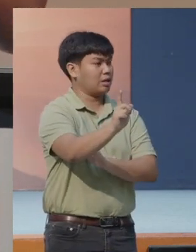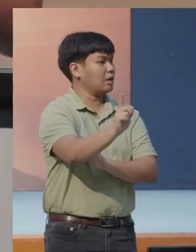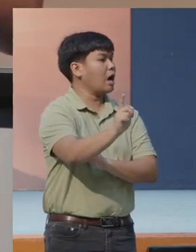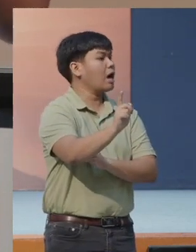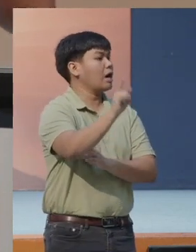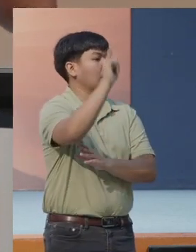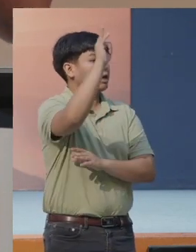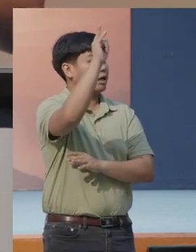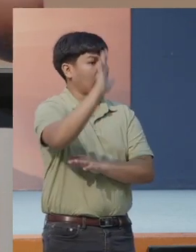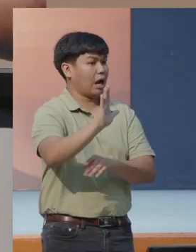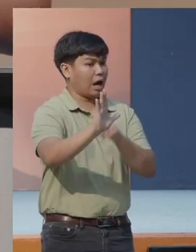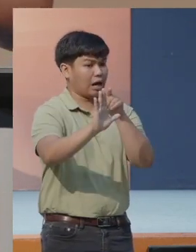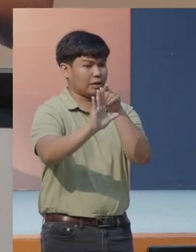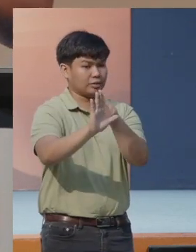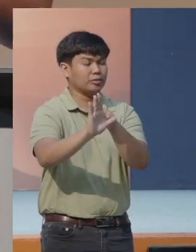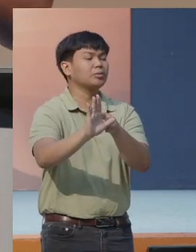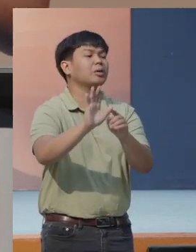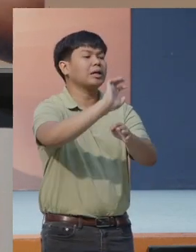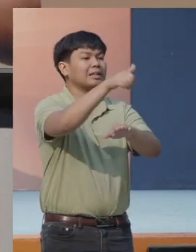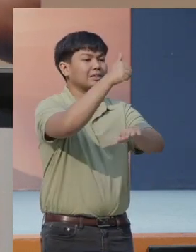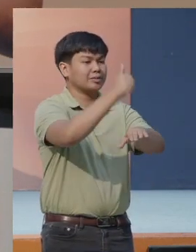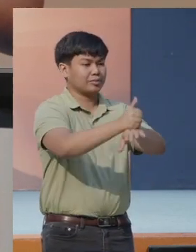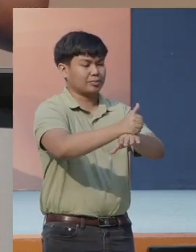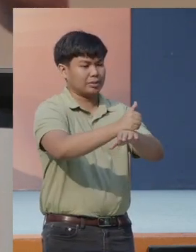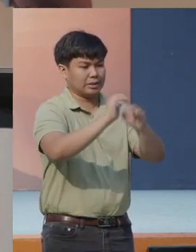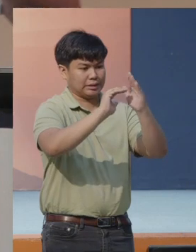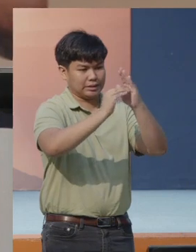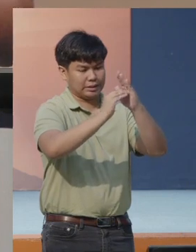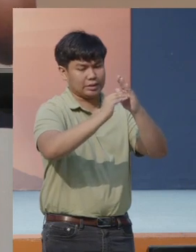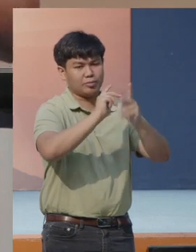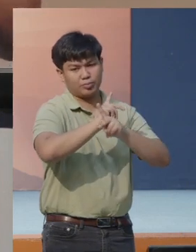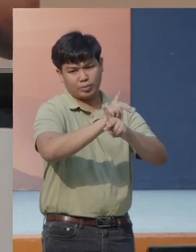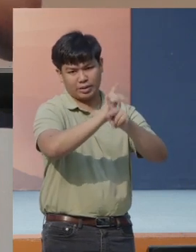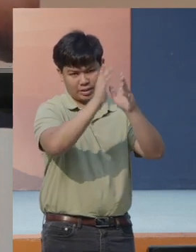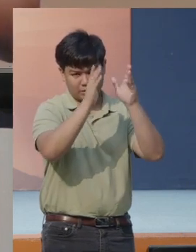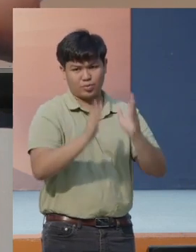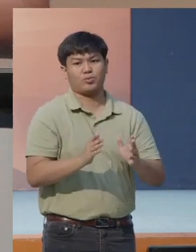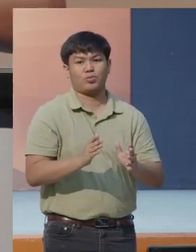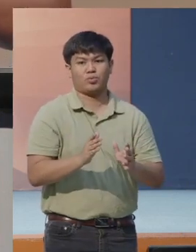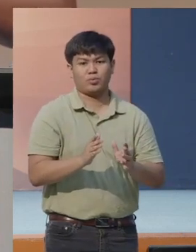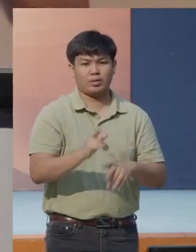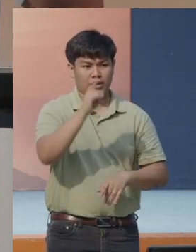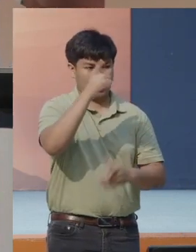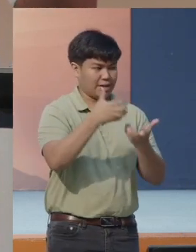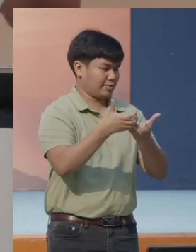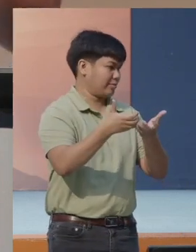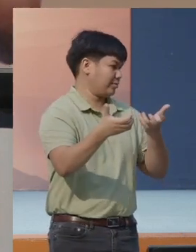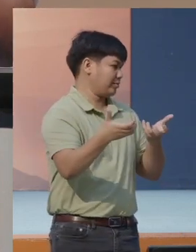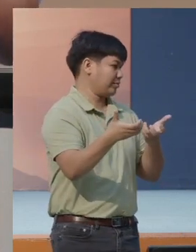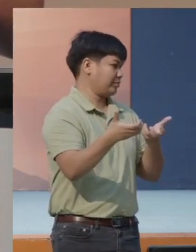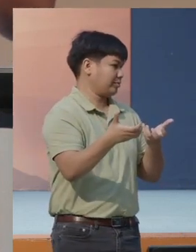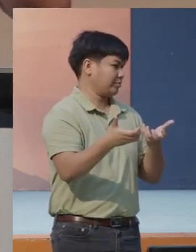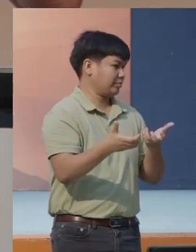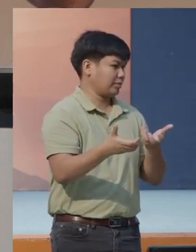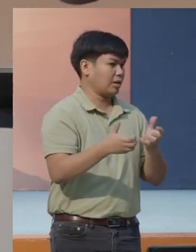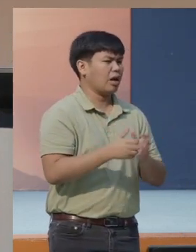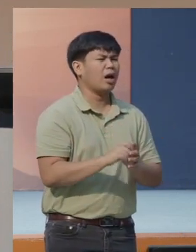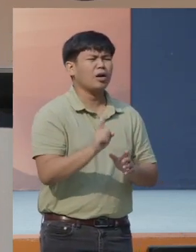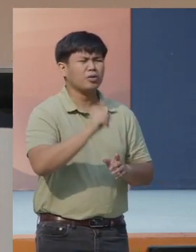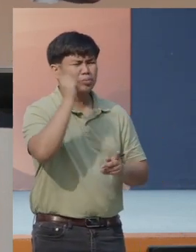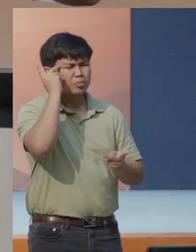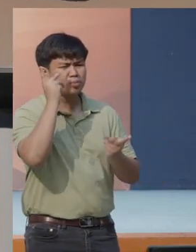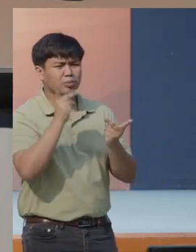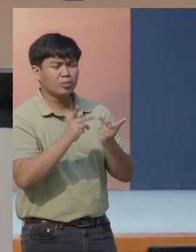inilaan ang Diyos na mga city of refuge, no, na binukod ng Diyos, no, na itinabi niya para